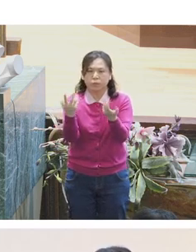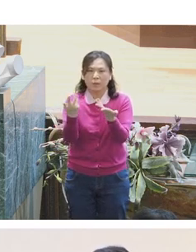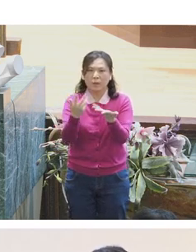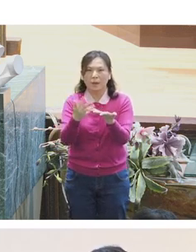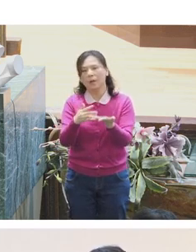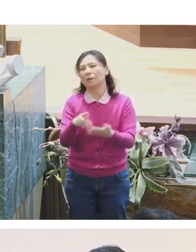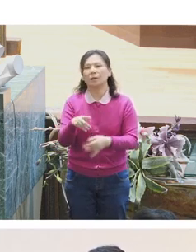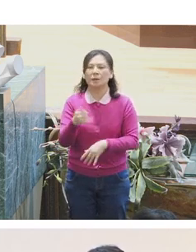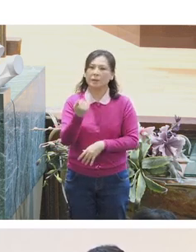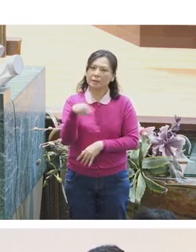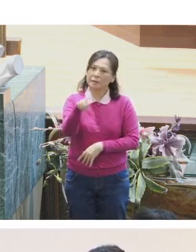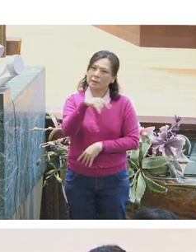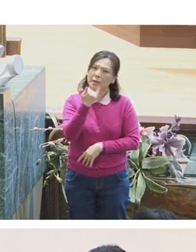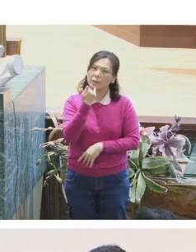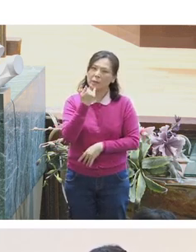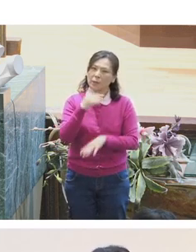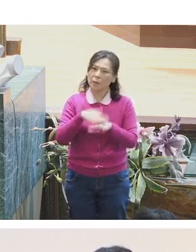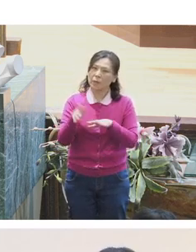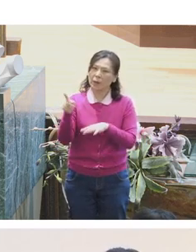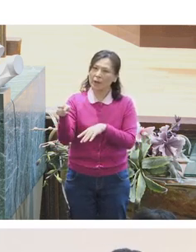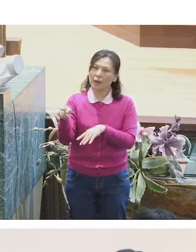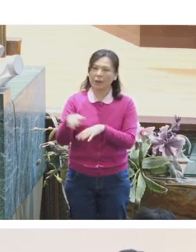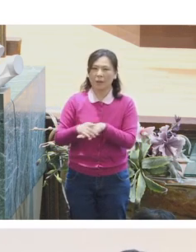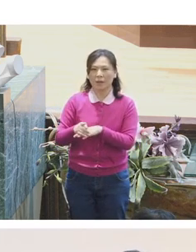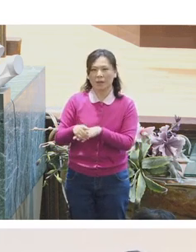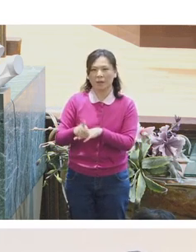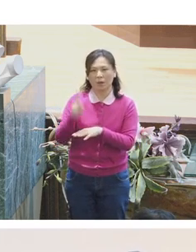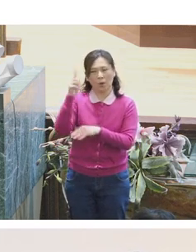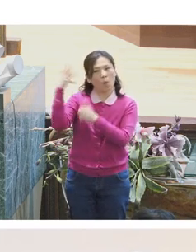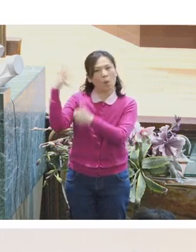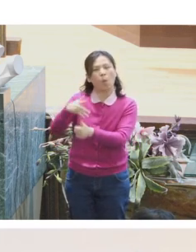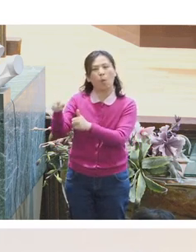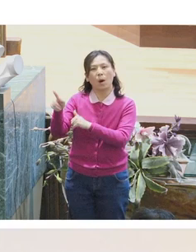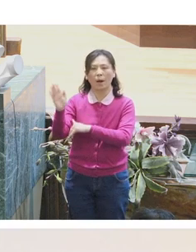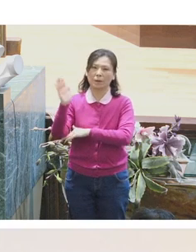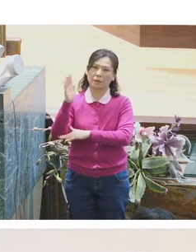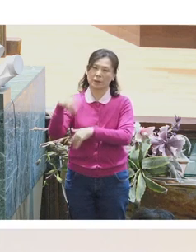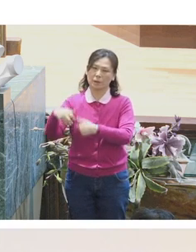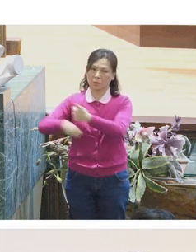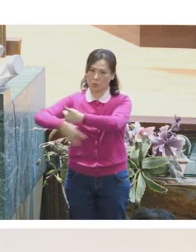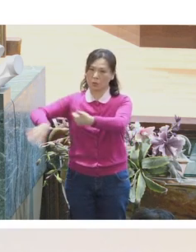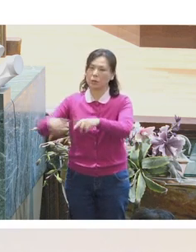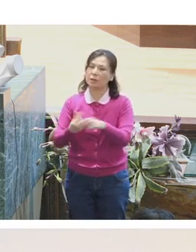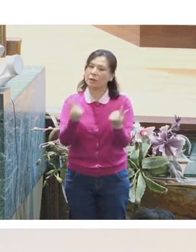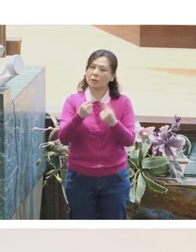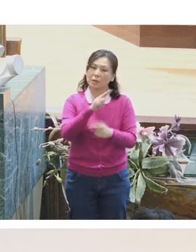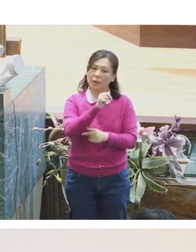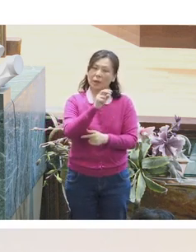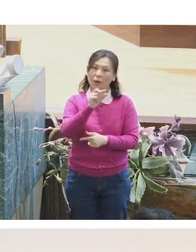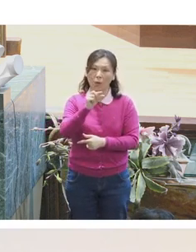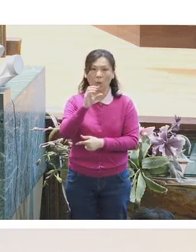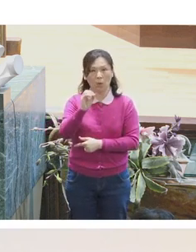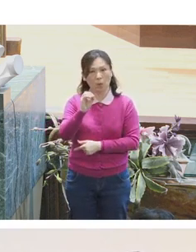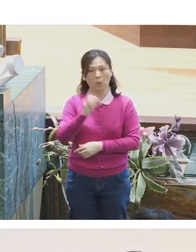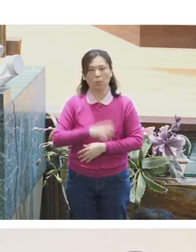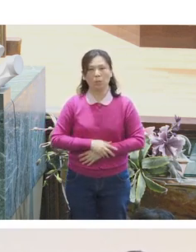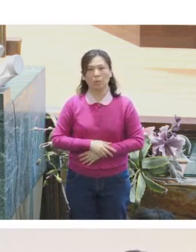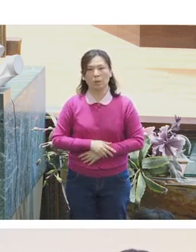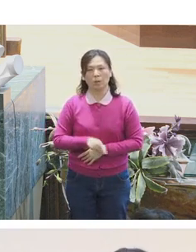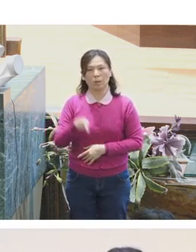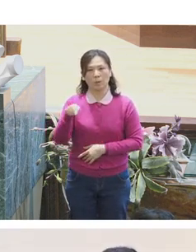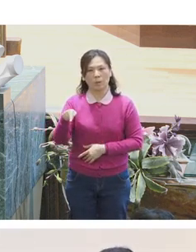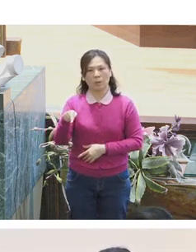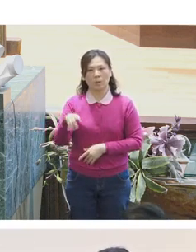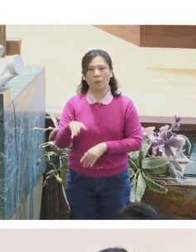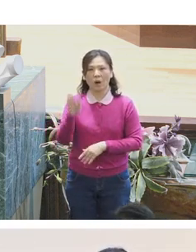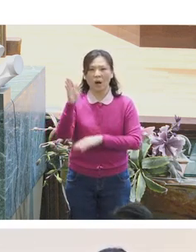能会去跟一些比较传统的组织，比如说像是 NGO 啦，或者是政党啦，或